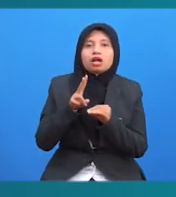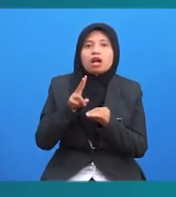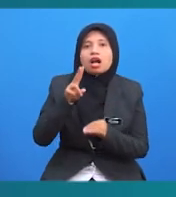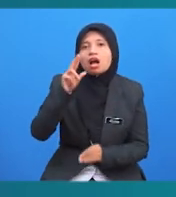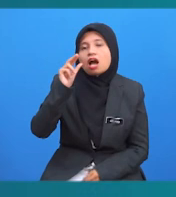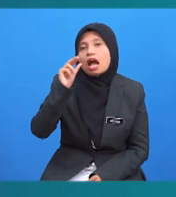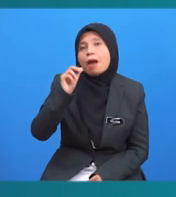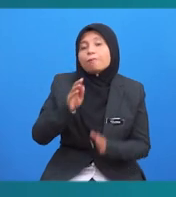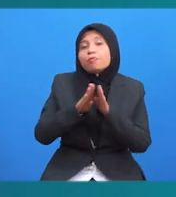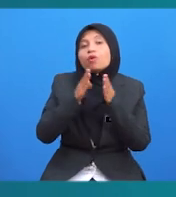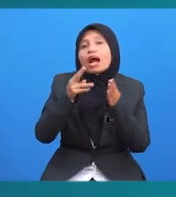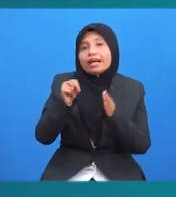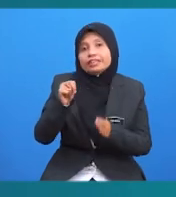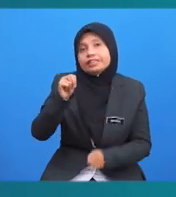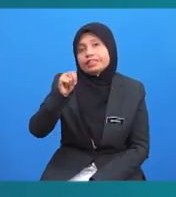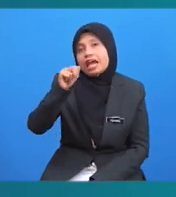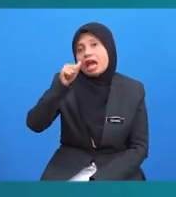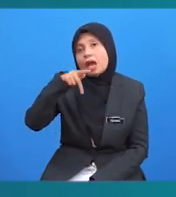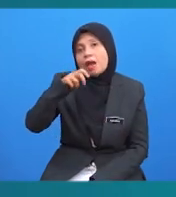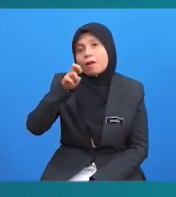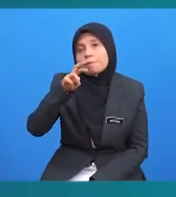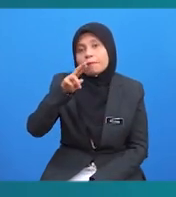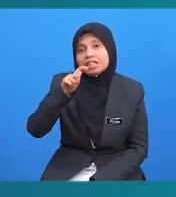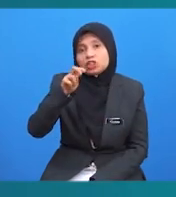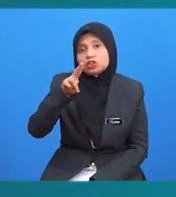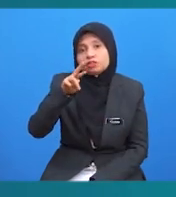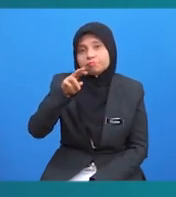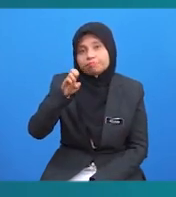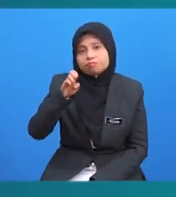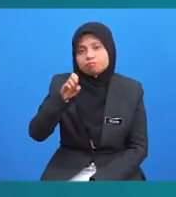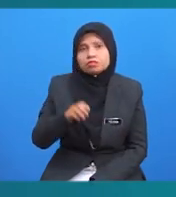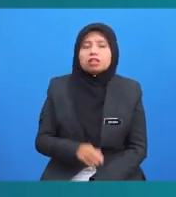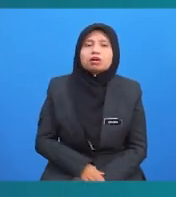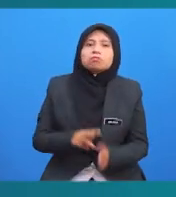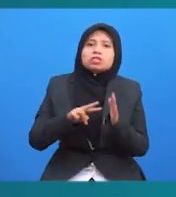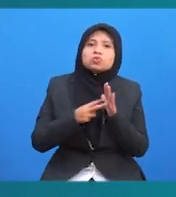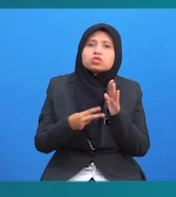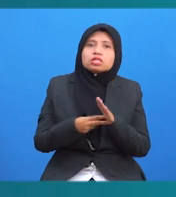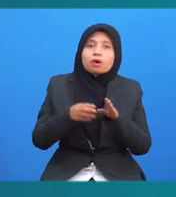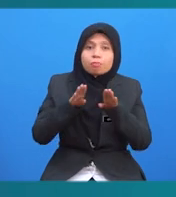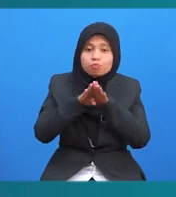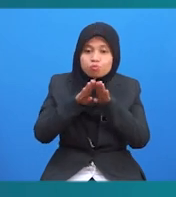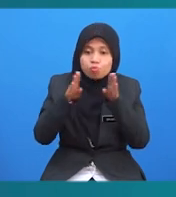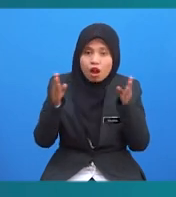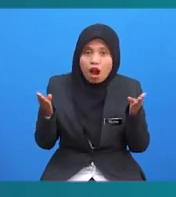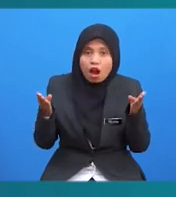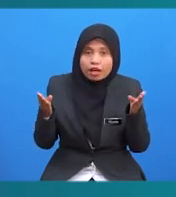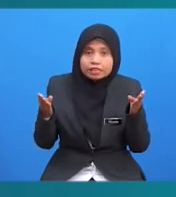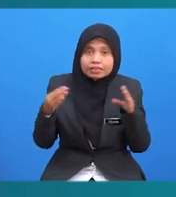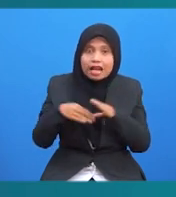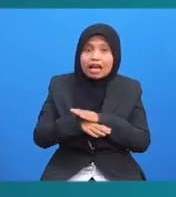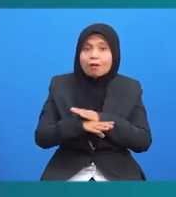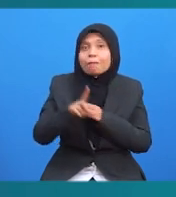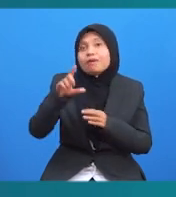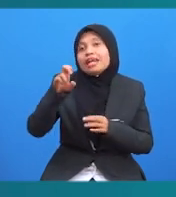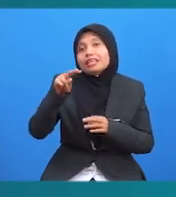aperture. Apa itu aperture? Aperture secara umumnya adalah bukaan di dalam lensa